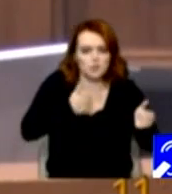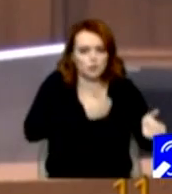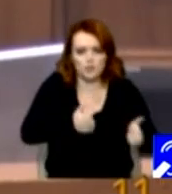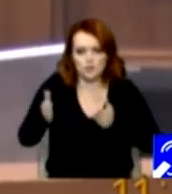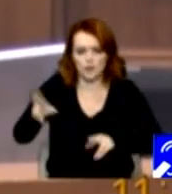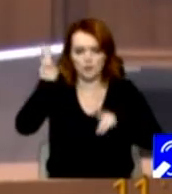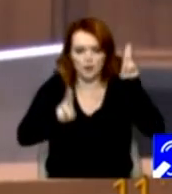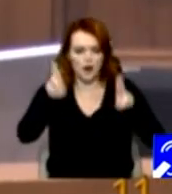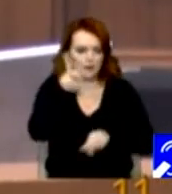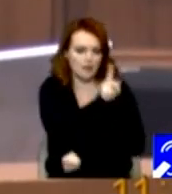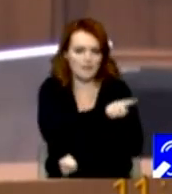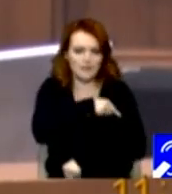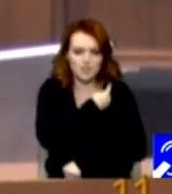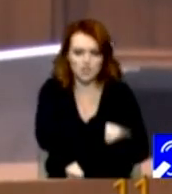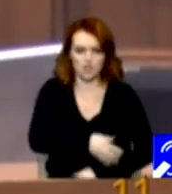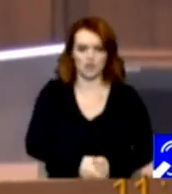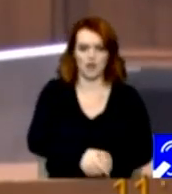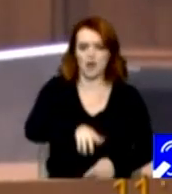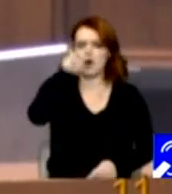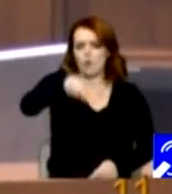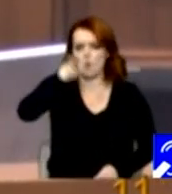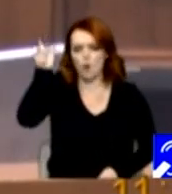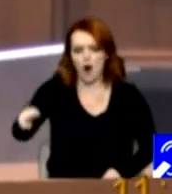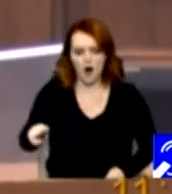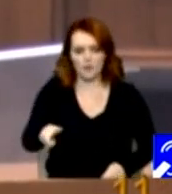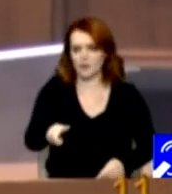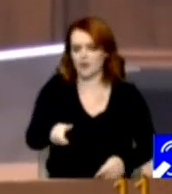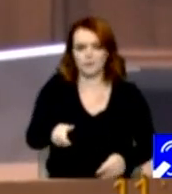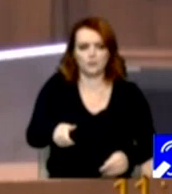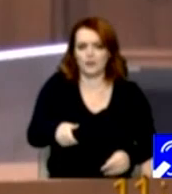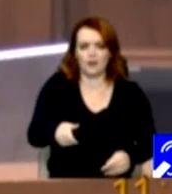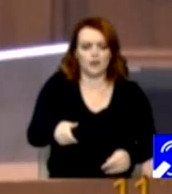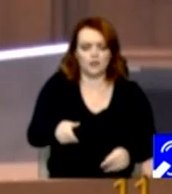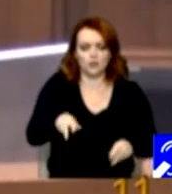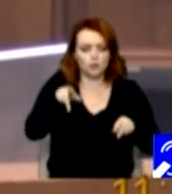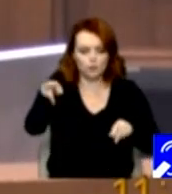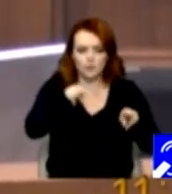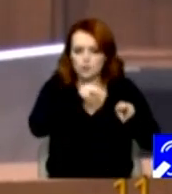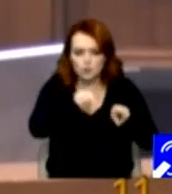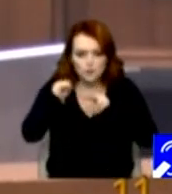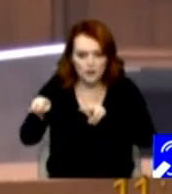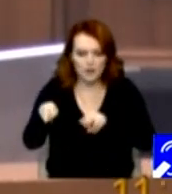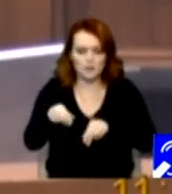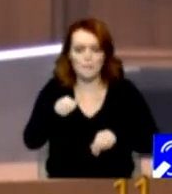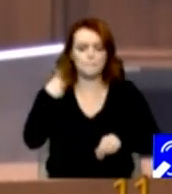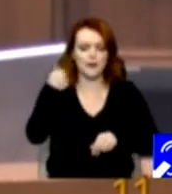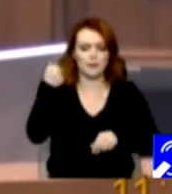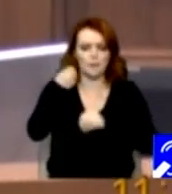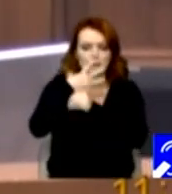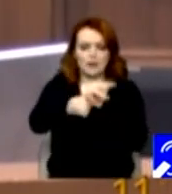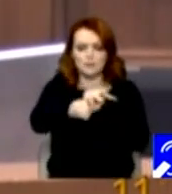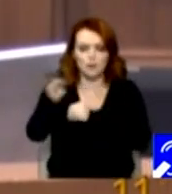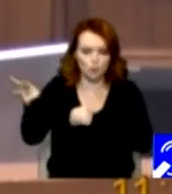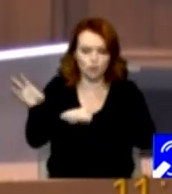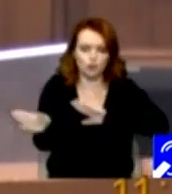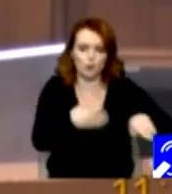sanitare în condiții în care cetățenii nu sunt supravegheați primele 15 minute dupa vaccinarea am ajuns in situatia in